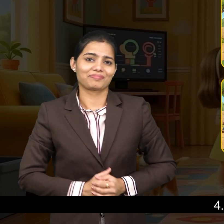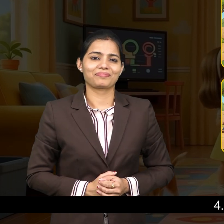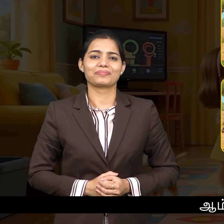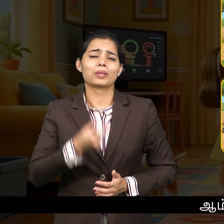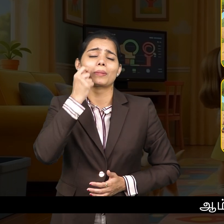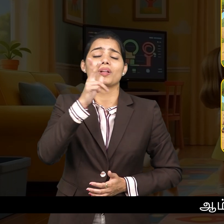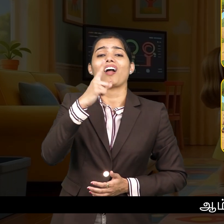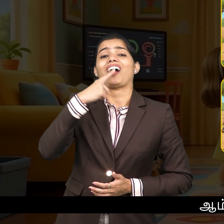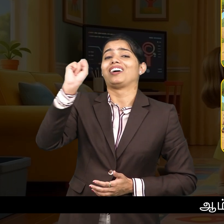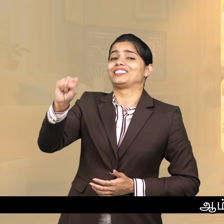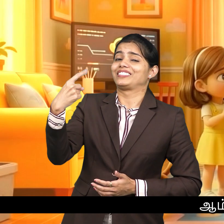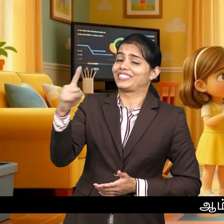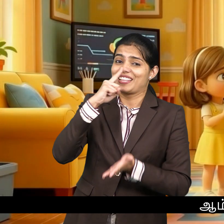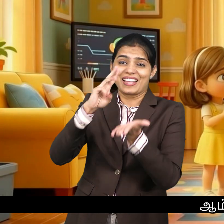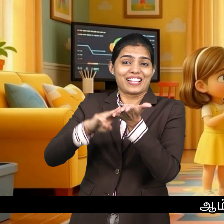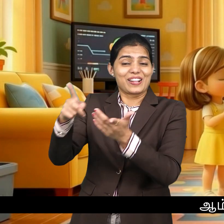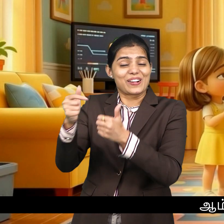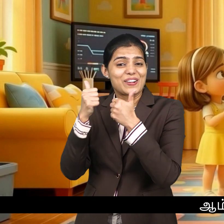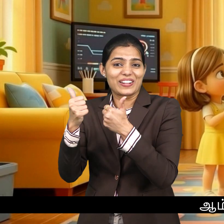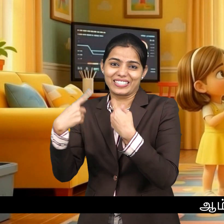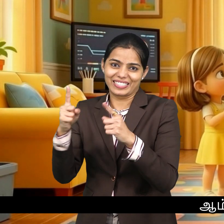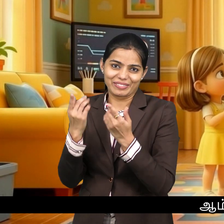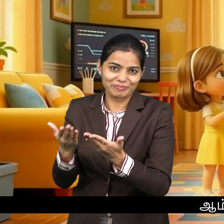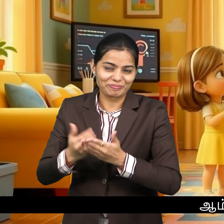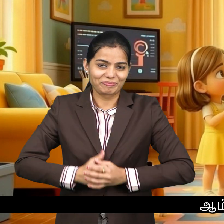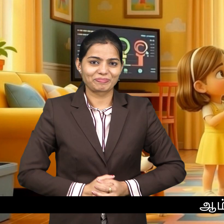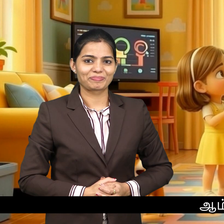ராணி. ஆமீனா, சமத்து.